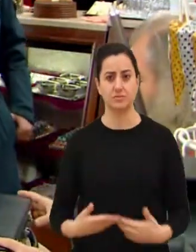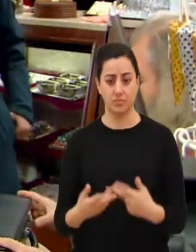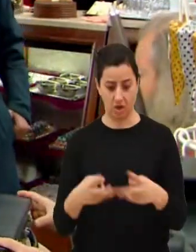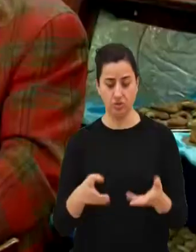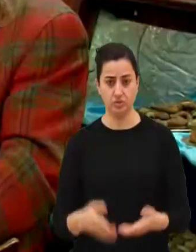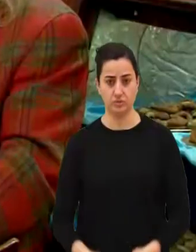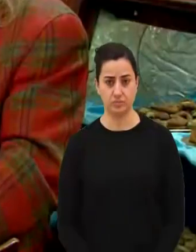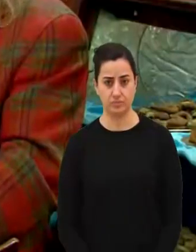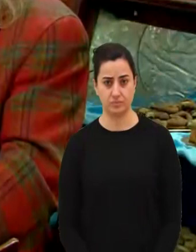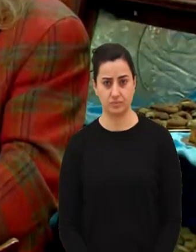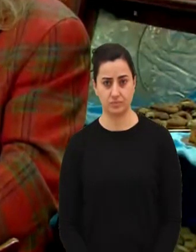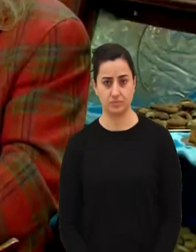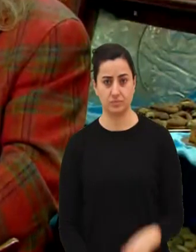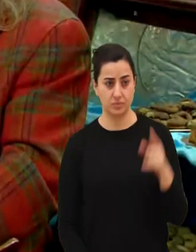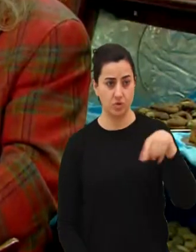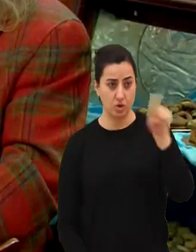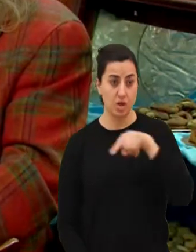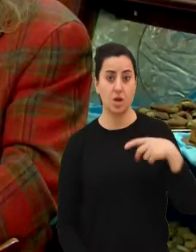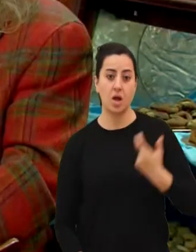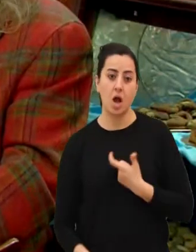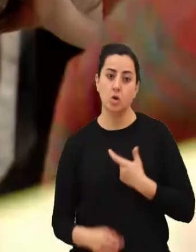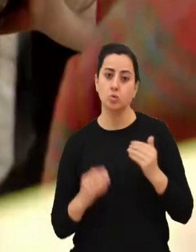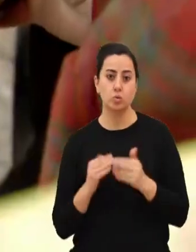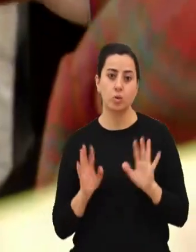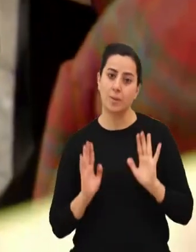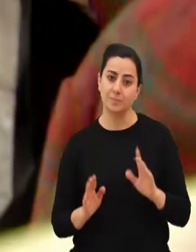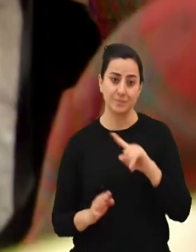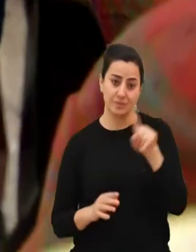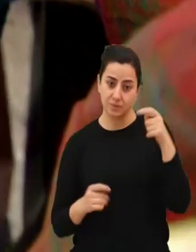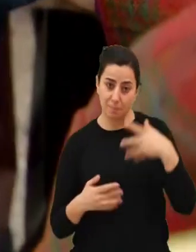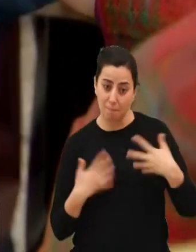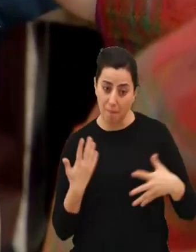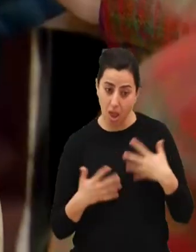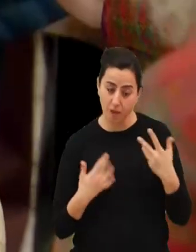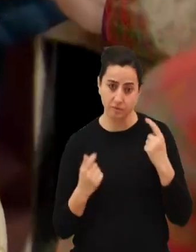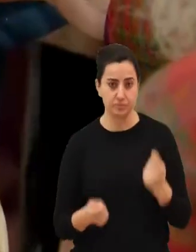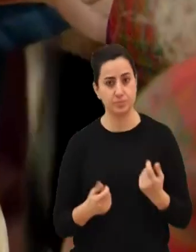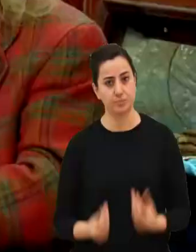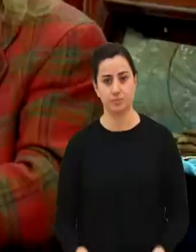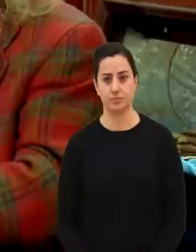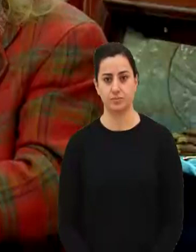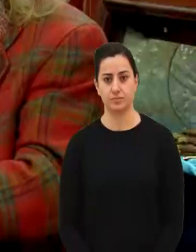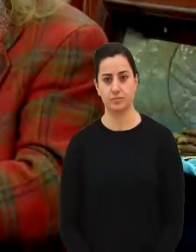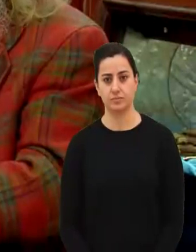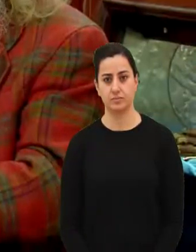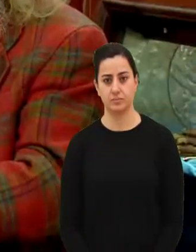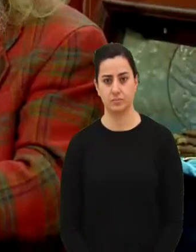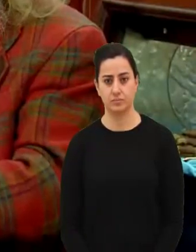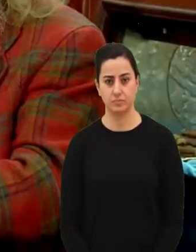aç çantayı Basri. Bu aç. Yaptığınız yasalara aykırı ama madem bu kadar merak ediyorsunuz.